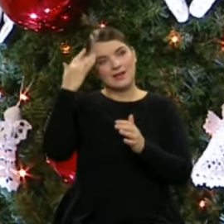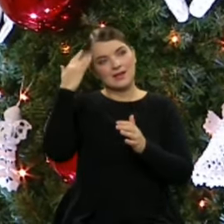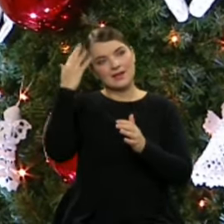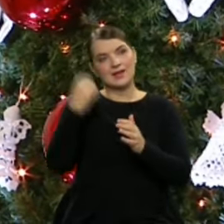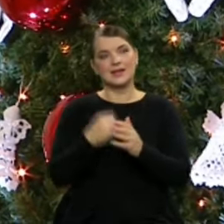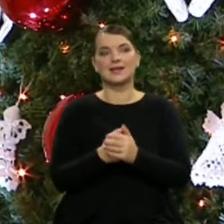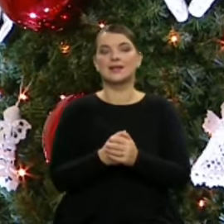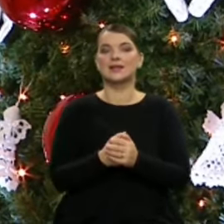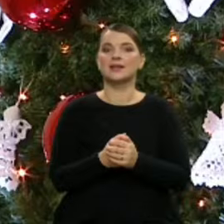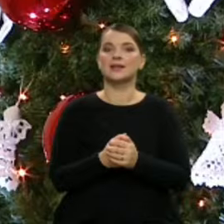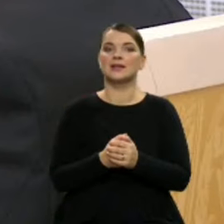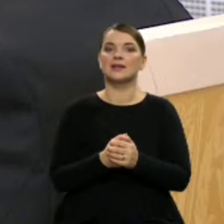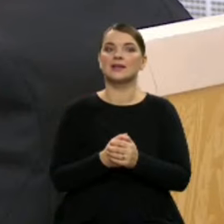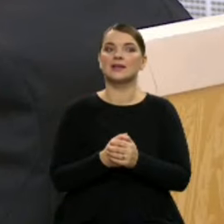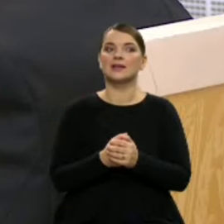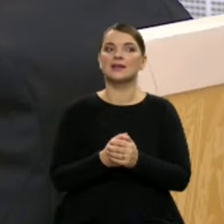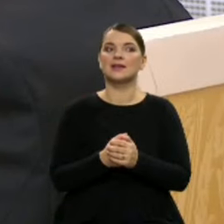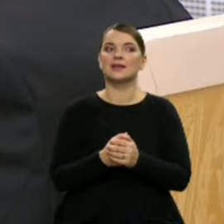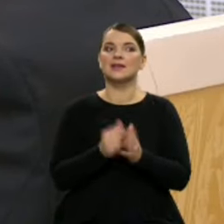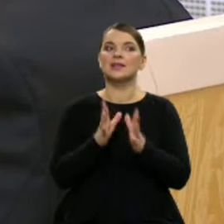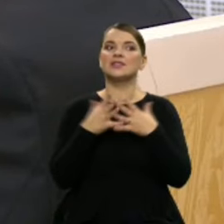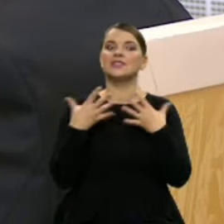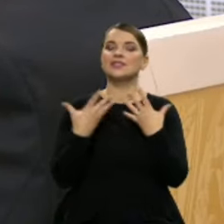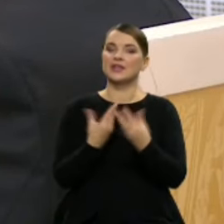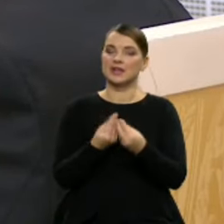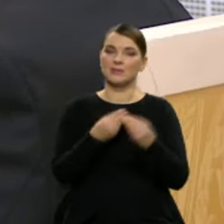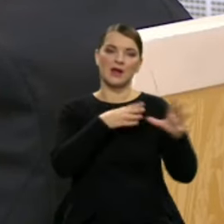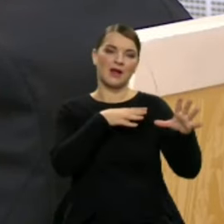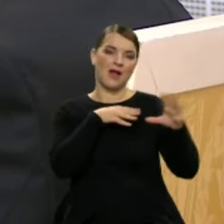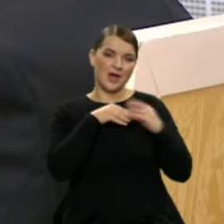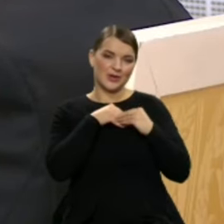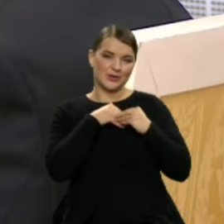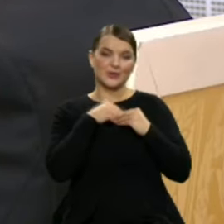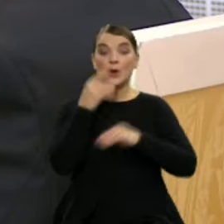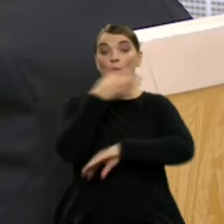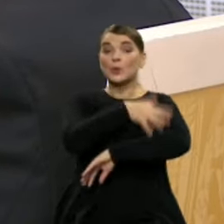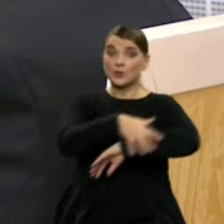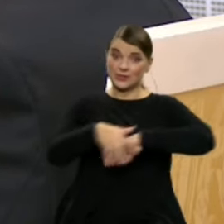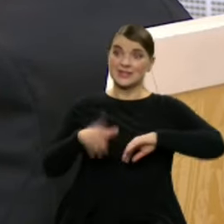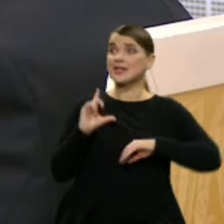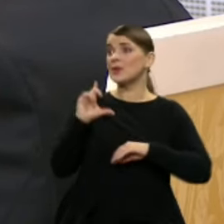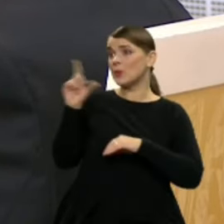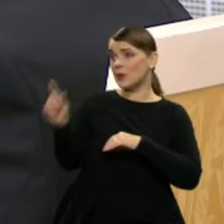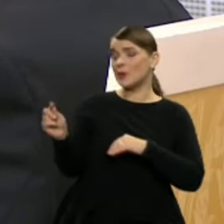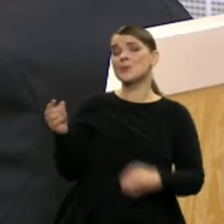mes su šeima išvykdomėme į užsienio kelionas.